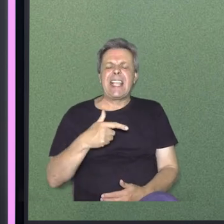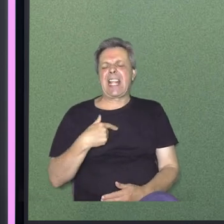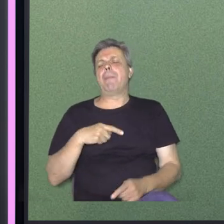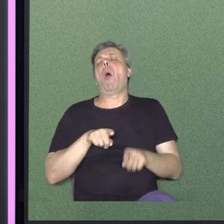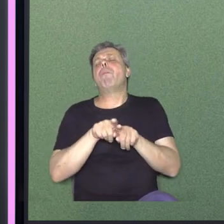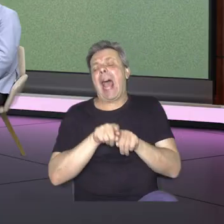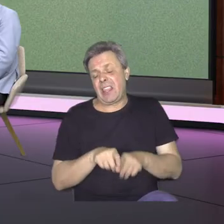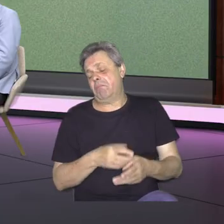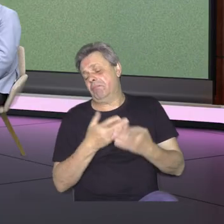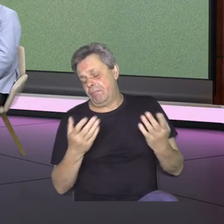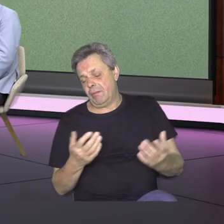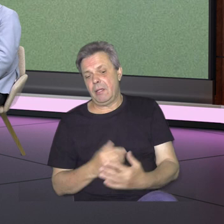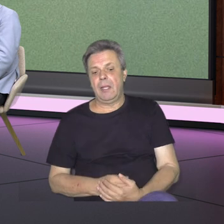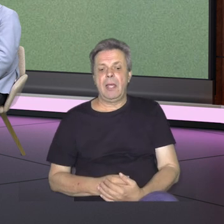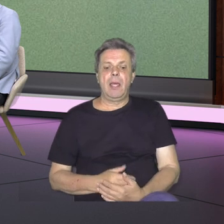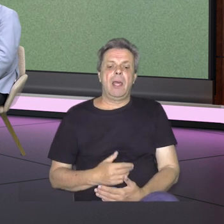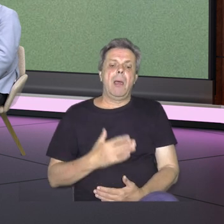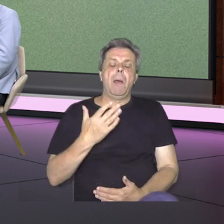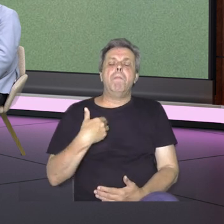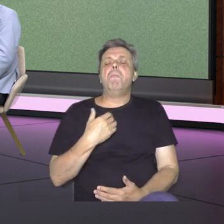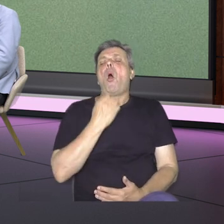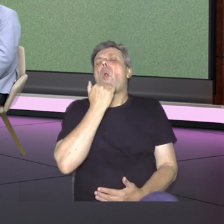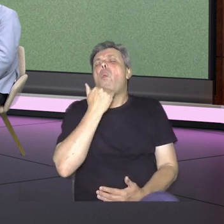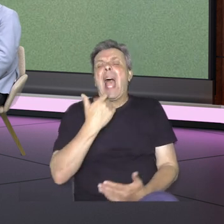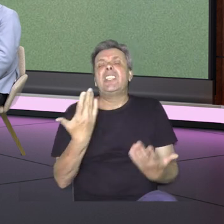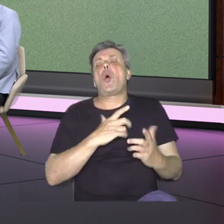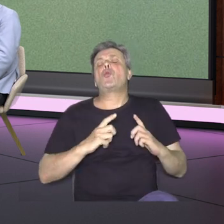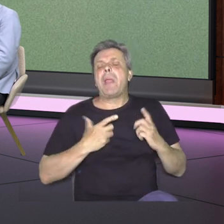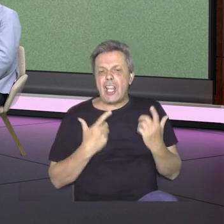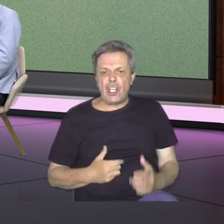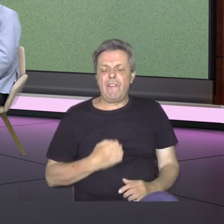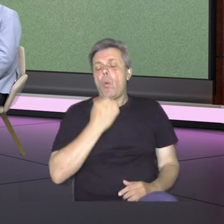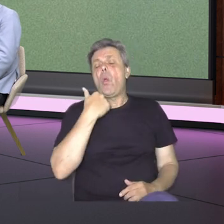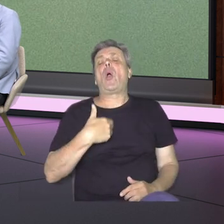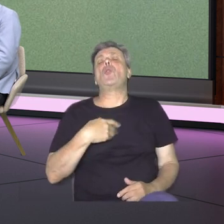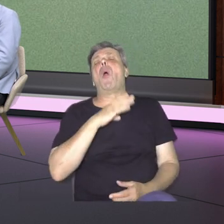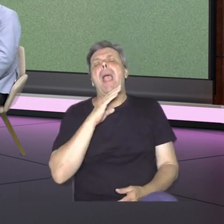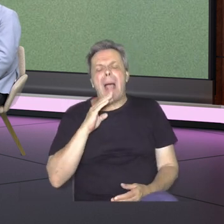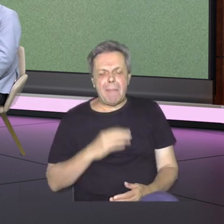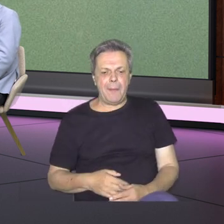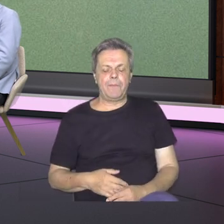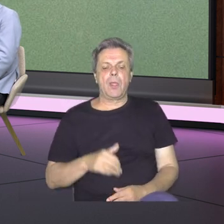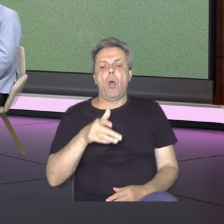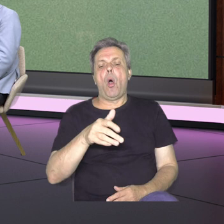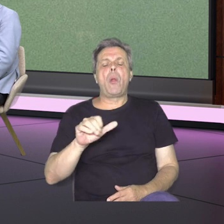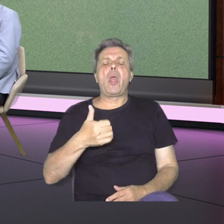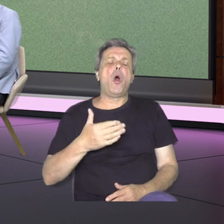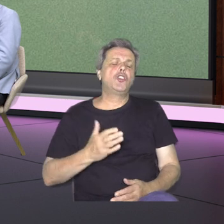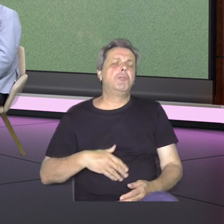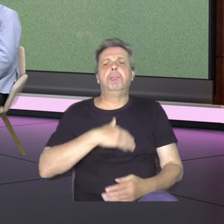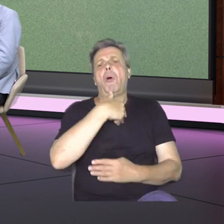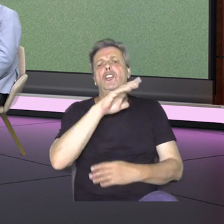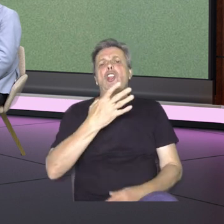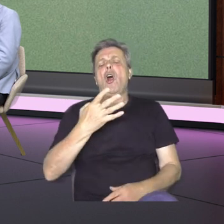i brat i bili su ujaci dok su bili živi. Ujak od moje mame bio. On je još